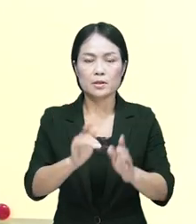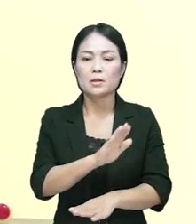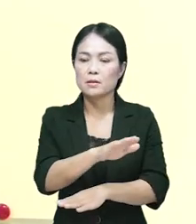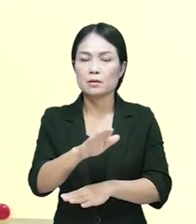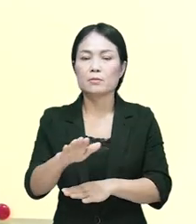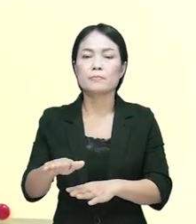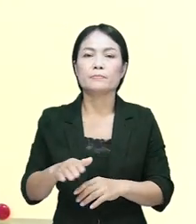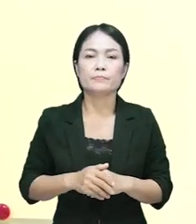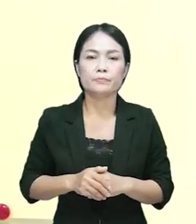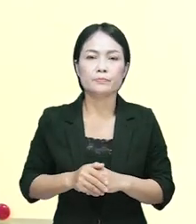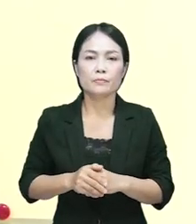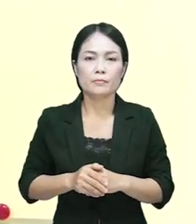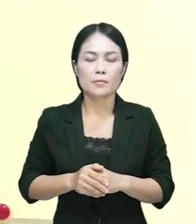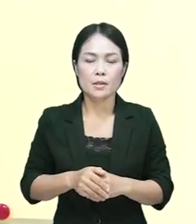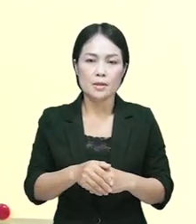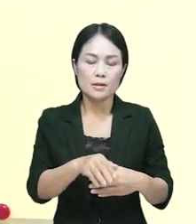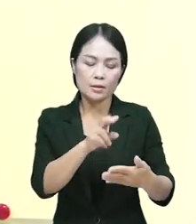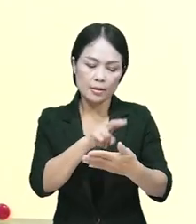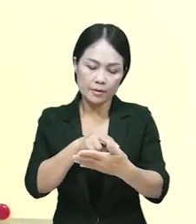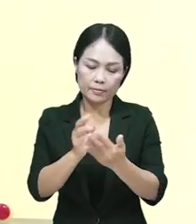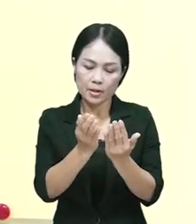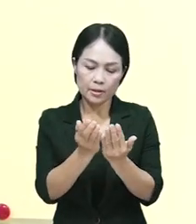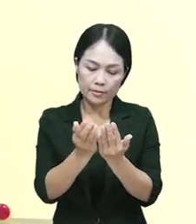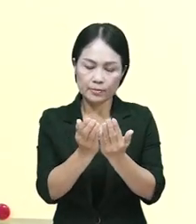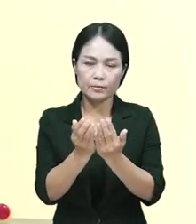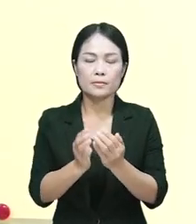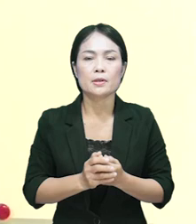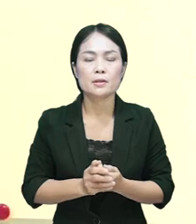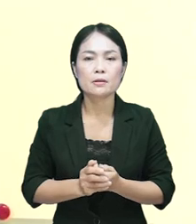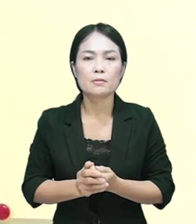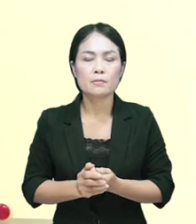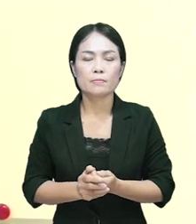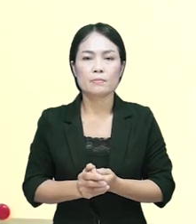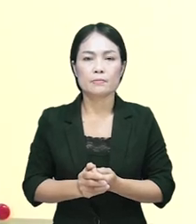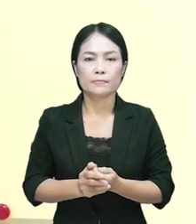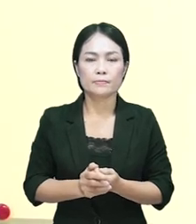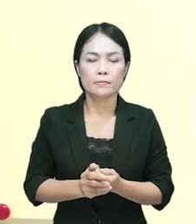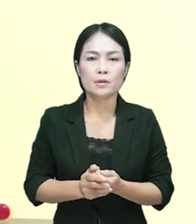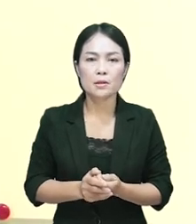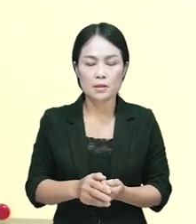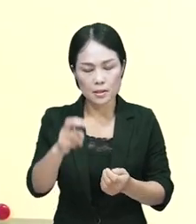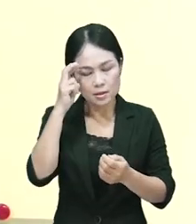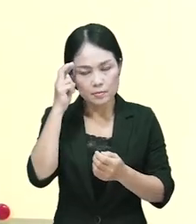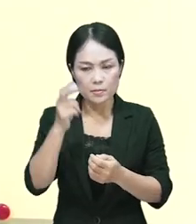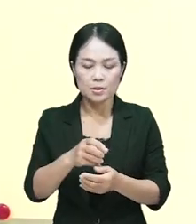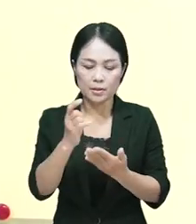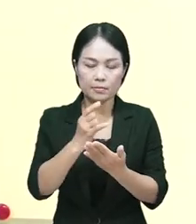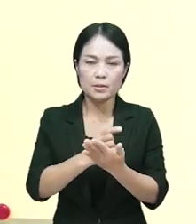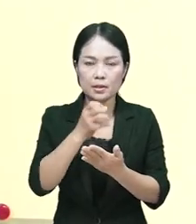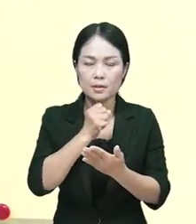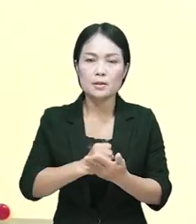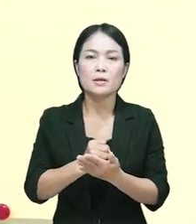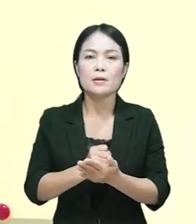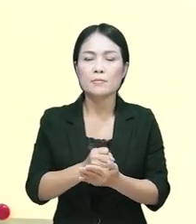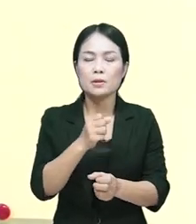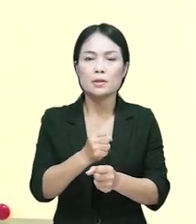គឺអំណានណាកូនណាតែមុននឹងបន្តចូលមេរៀនថ្មីអ្នកគ្រូសូមរំលឹកមេរៀនចាស់យើងតាថ្ងៃមុ